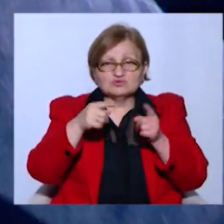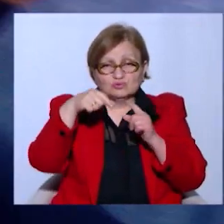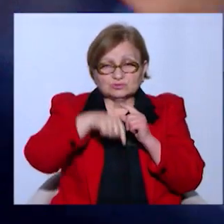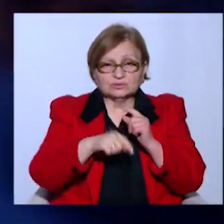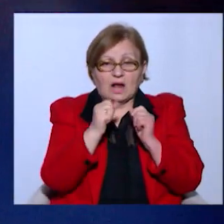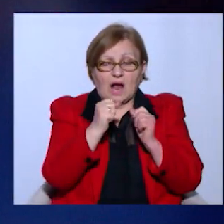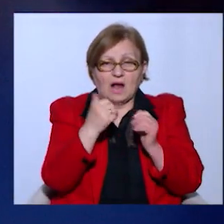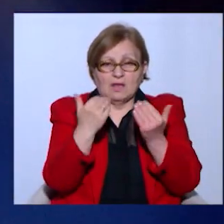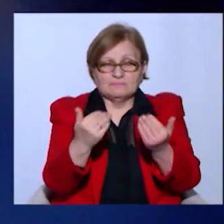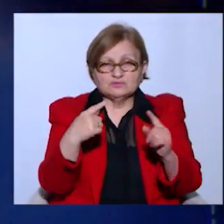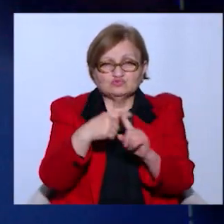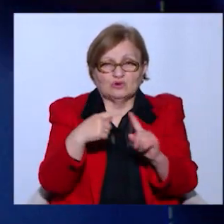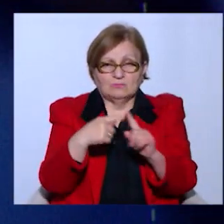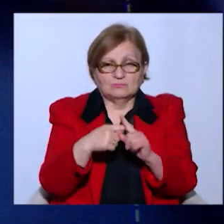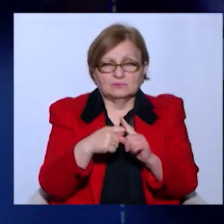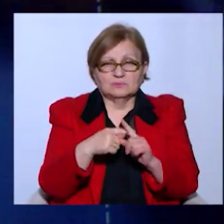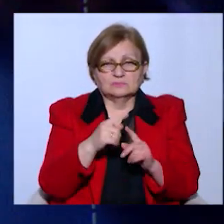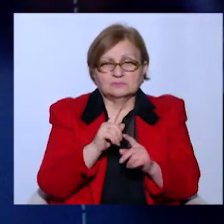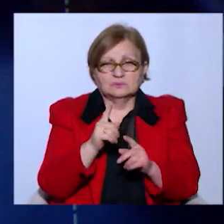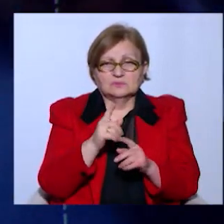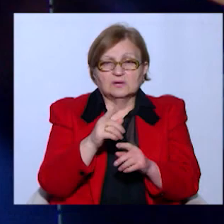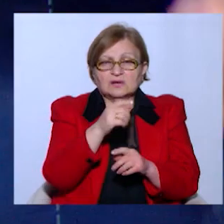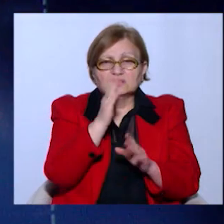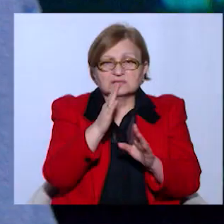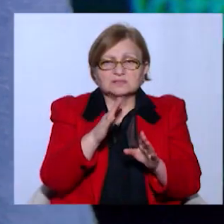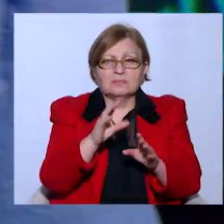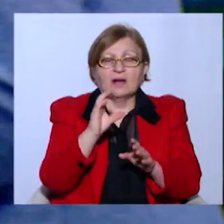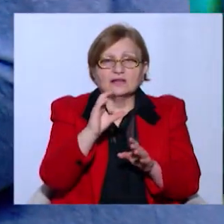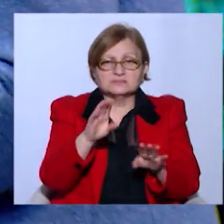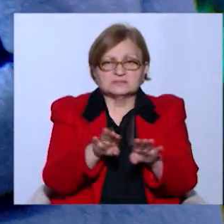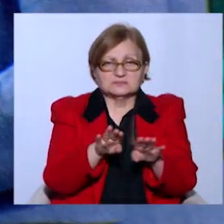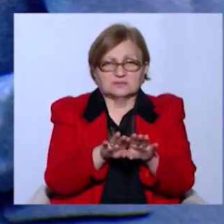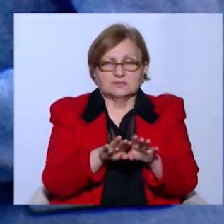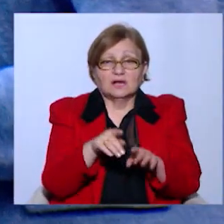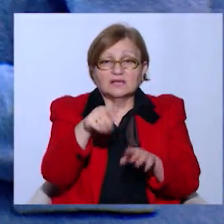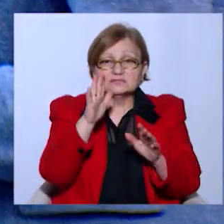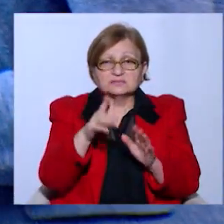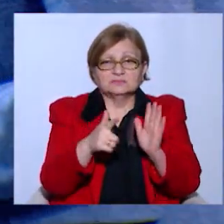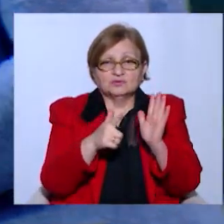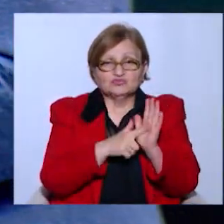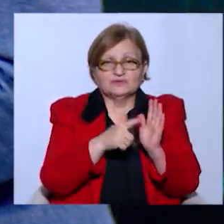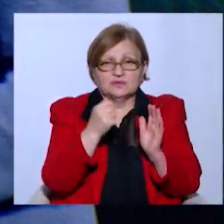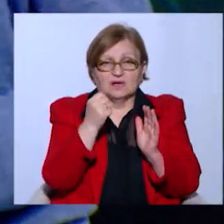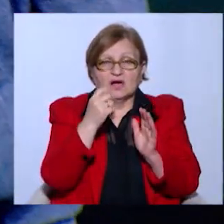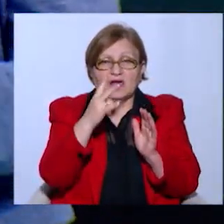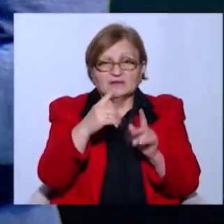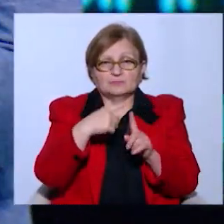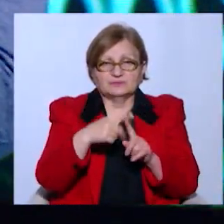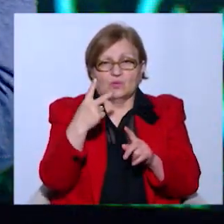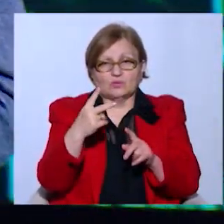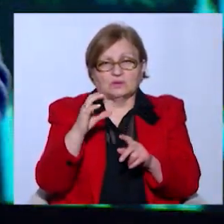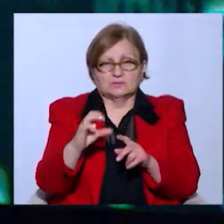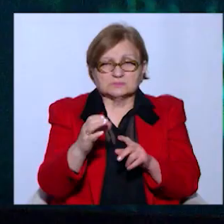აების ჯამი, რაც მოცემულია რომ ეს ისტოლი იყო. მაშასადამე ეს ჯამი მიიღება